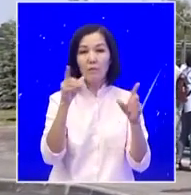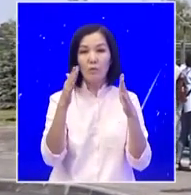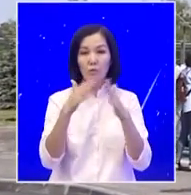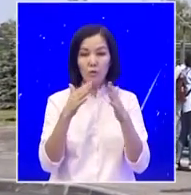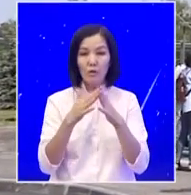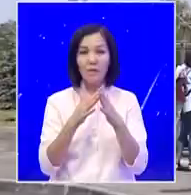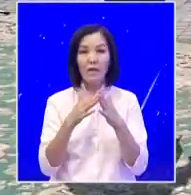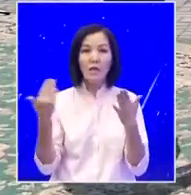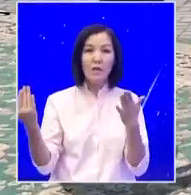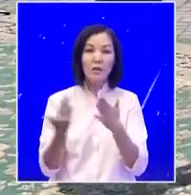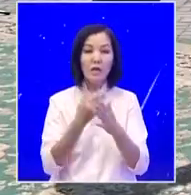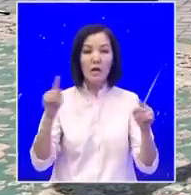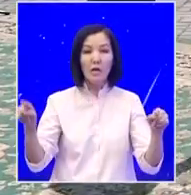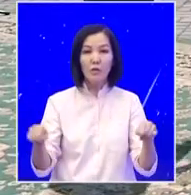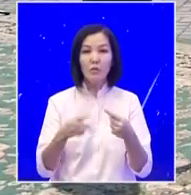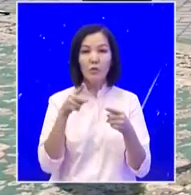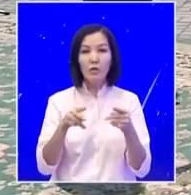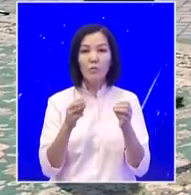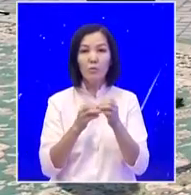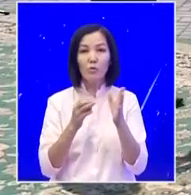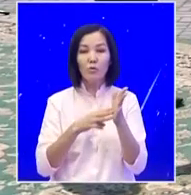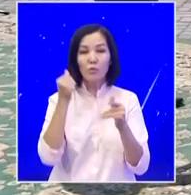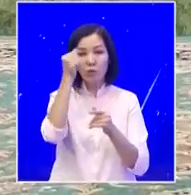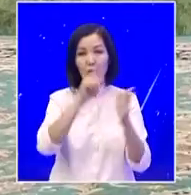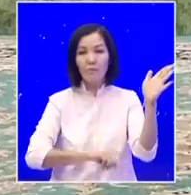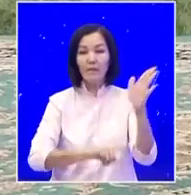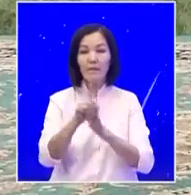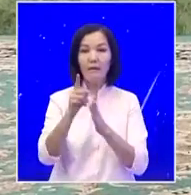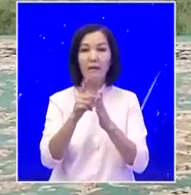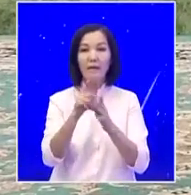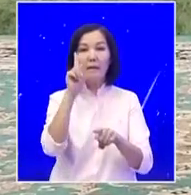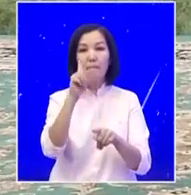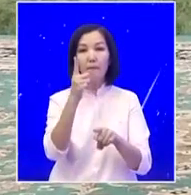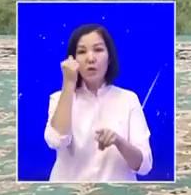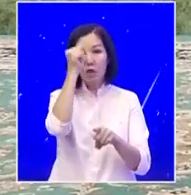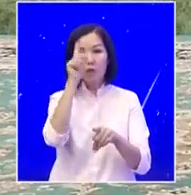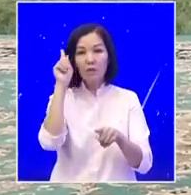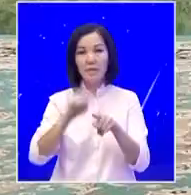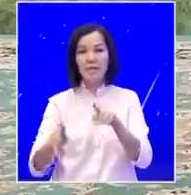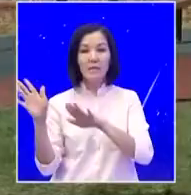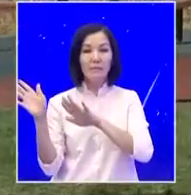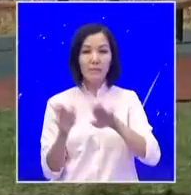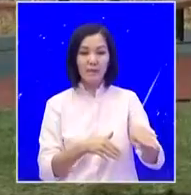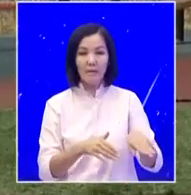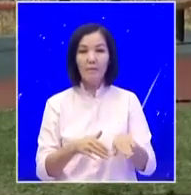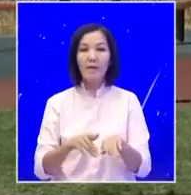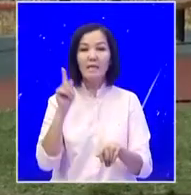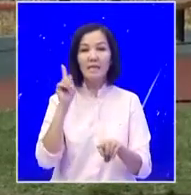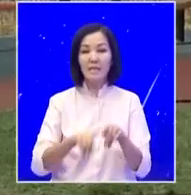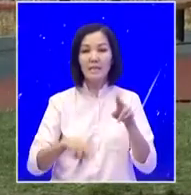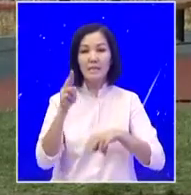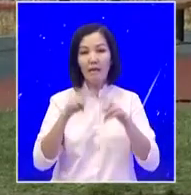тұр. Жаңарту жұмыстары 2019 жылы басталған. Айналасы бір жылдың ішінде толық абаттандырылып, барталапқа сай